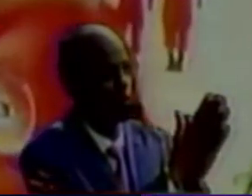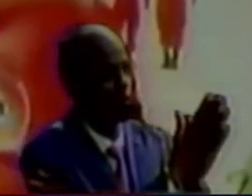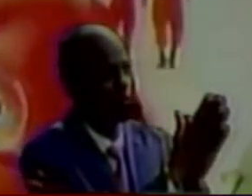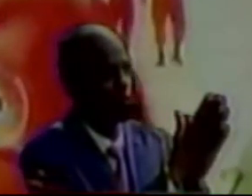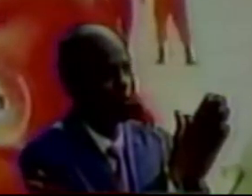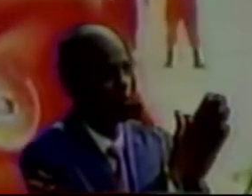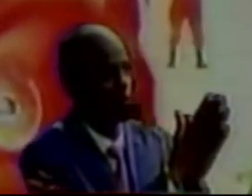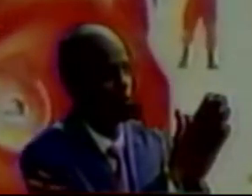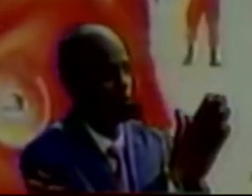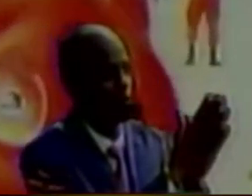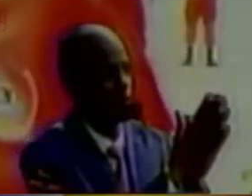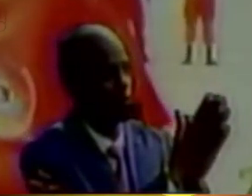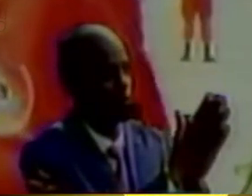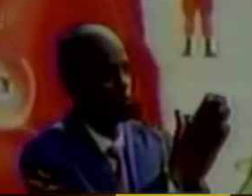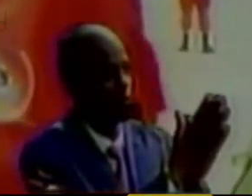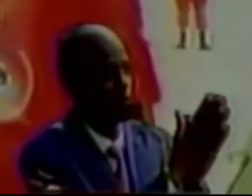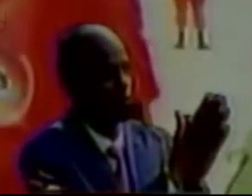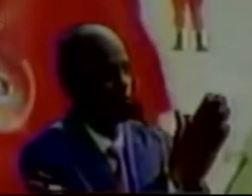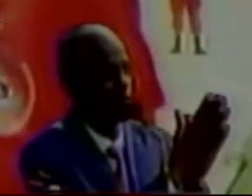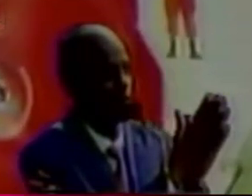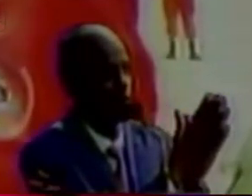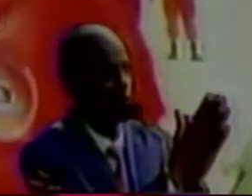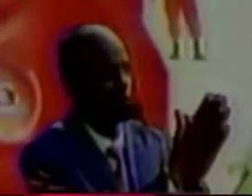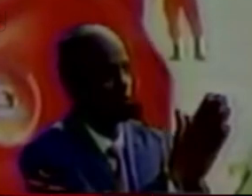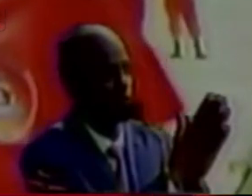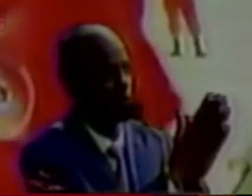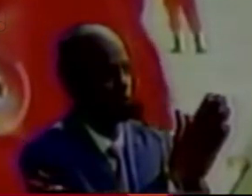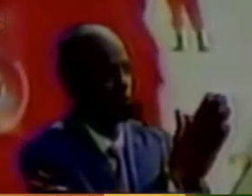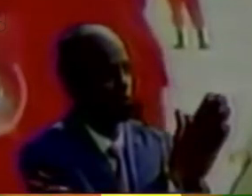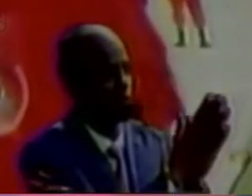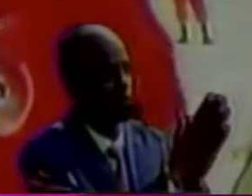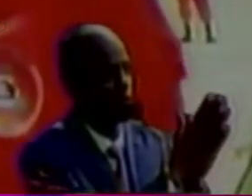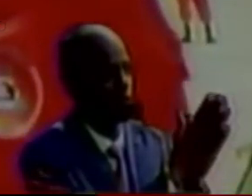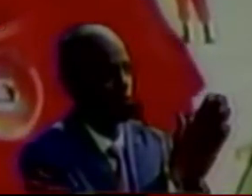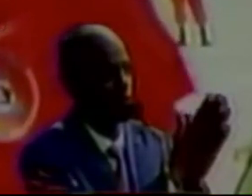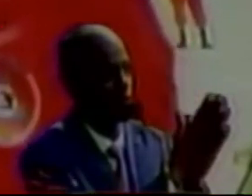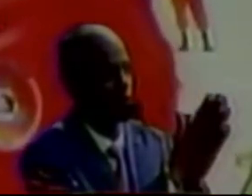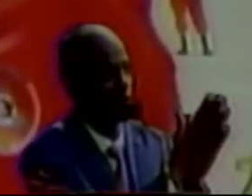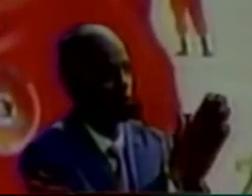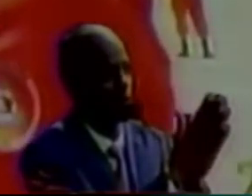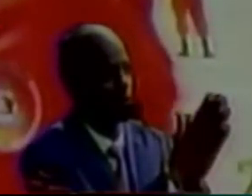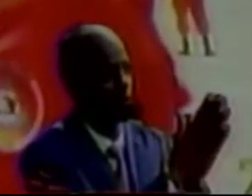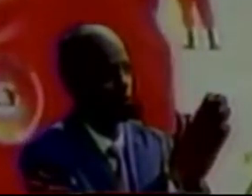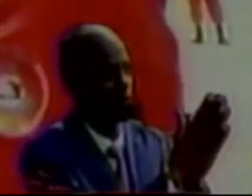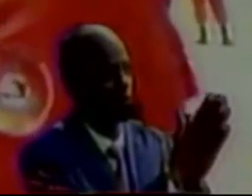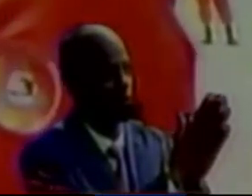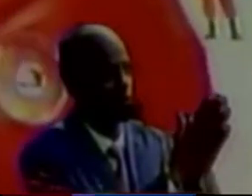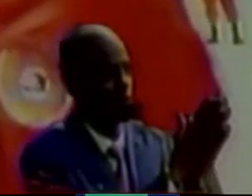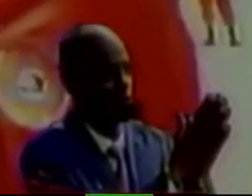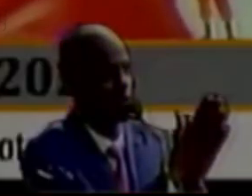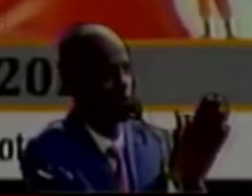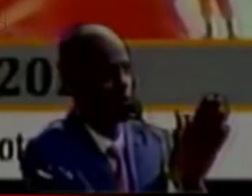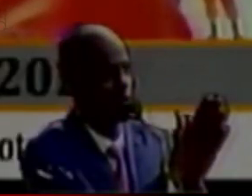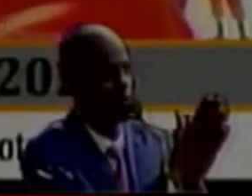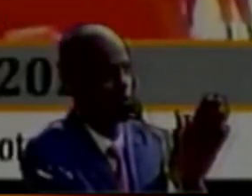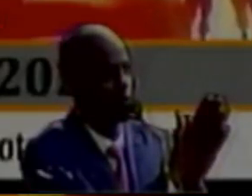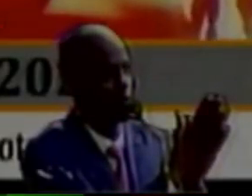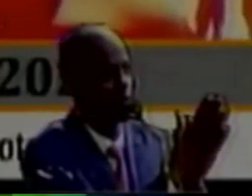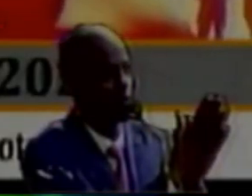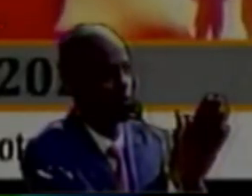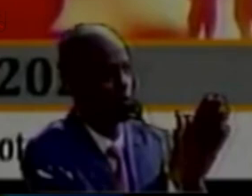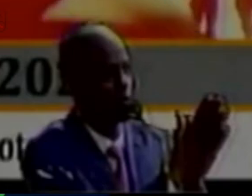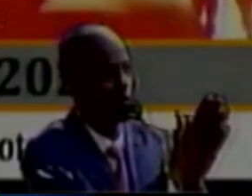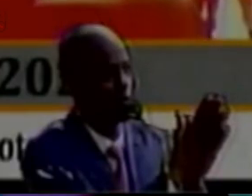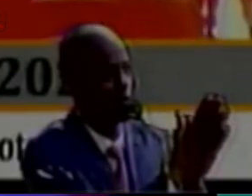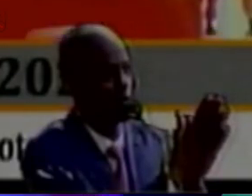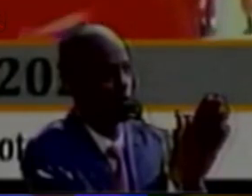secours. Recostamento. E nós vamos utilizar tudo, aide material que vamos poder para o mundo. E nós vamos